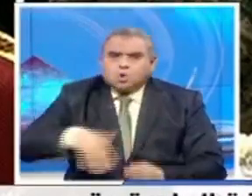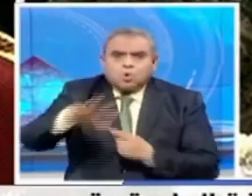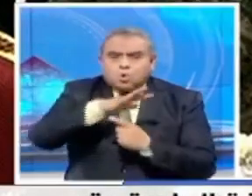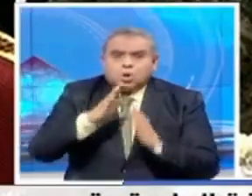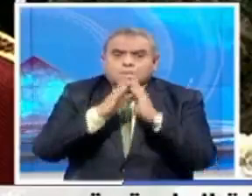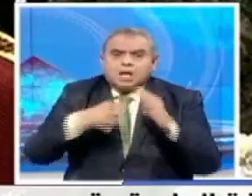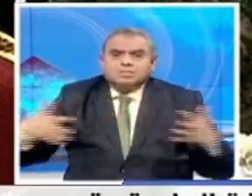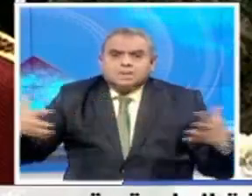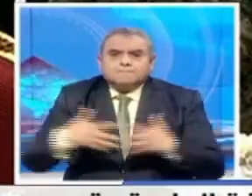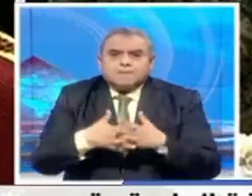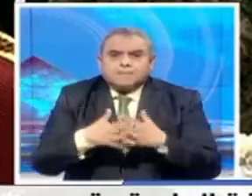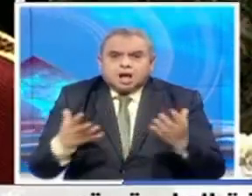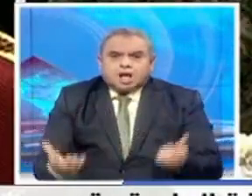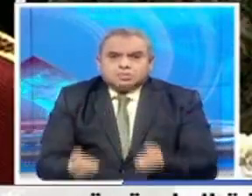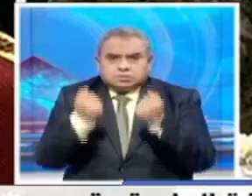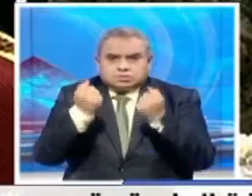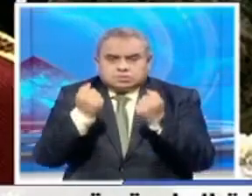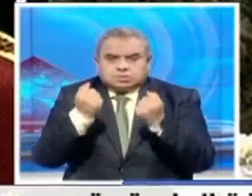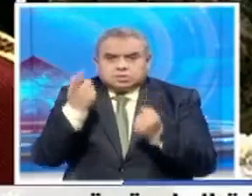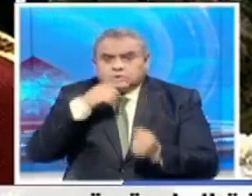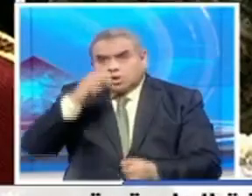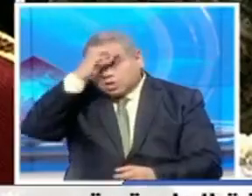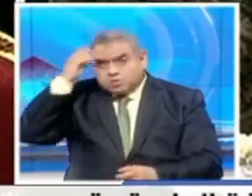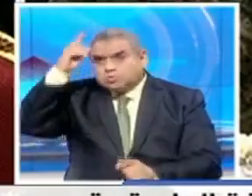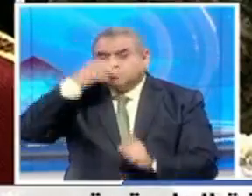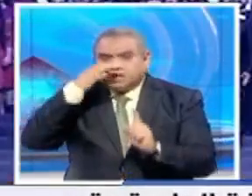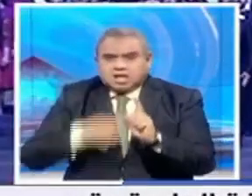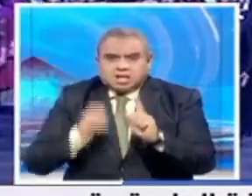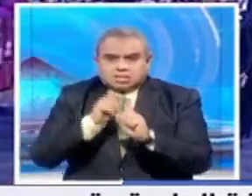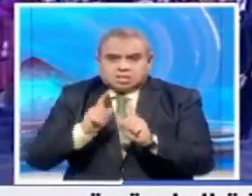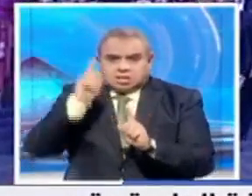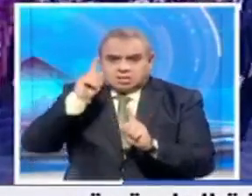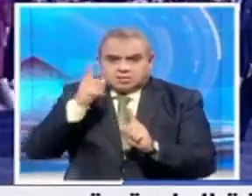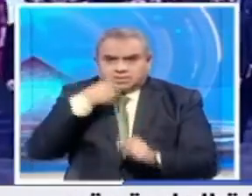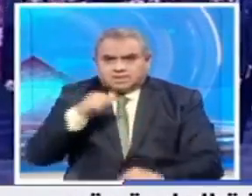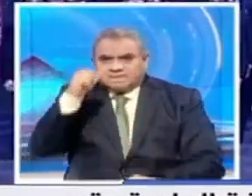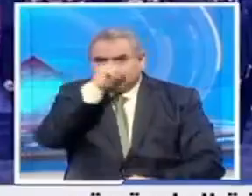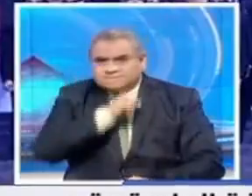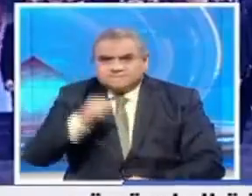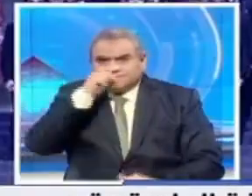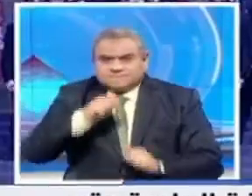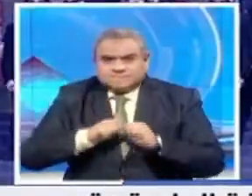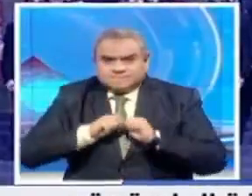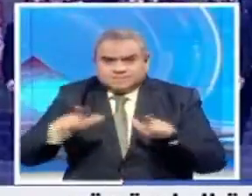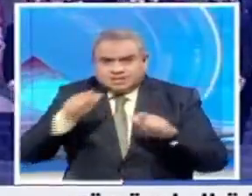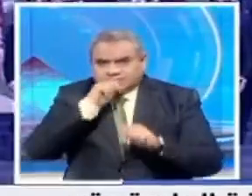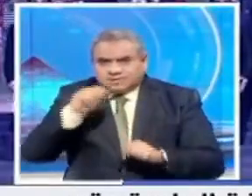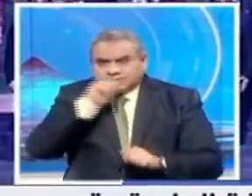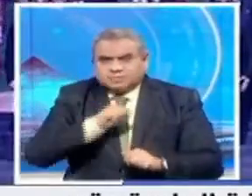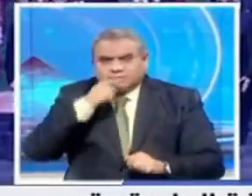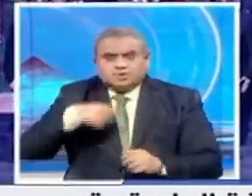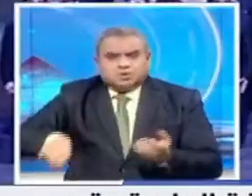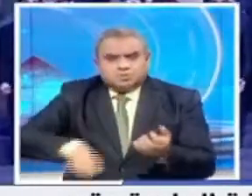المصريين قبل كل شيء، وفوق ده كله ربنا سبحانه وتعالى مطلع علينا. عروض فنية قدمها فنانون